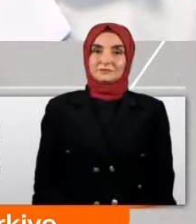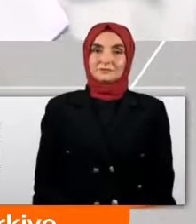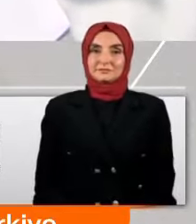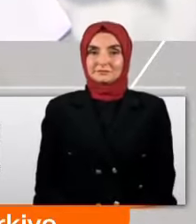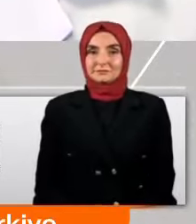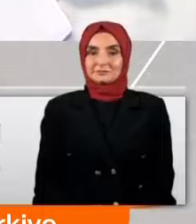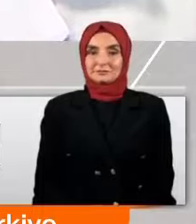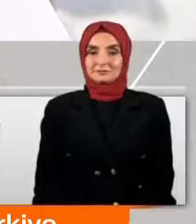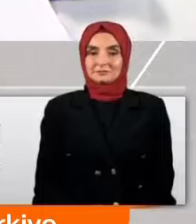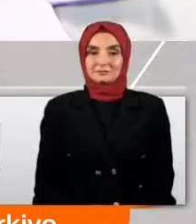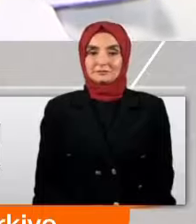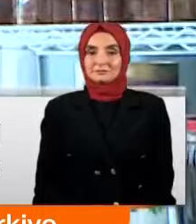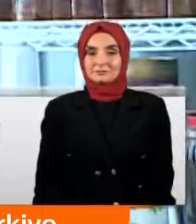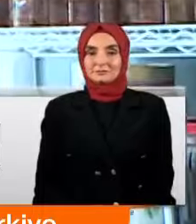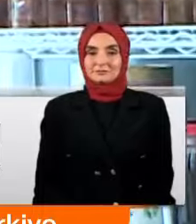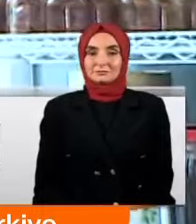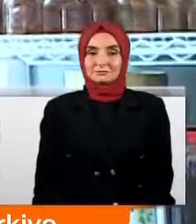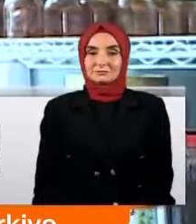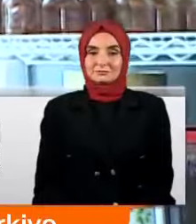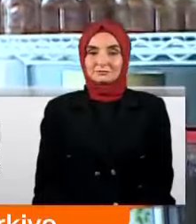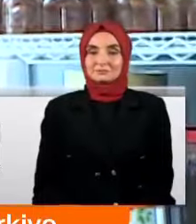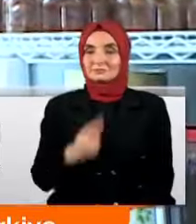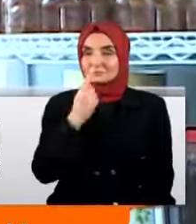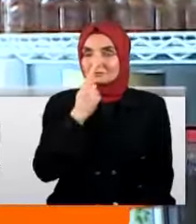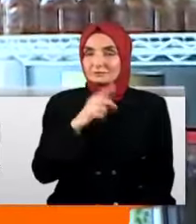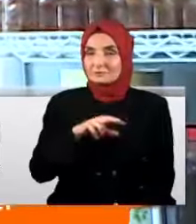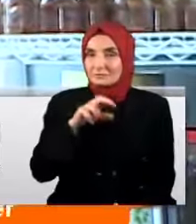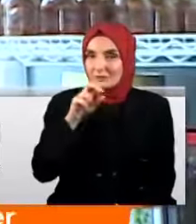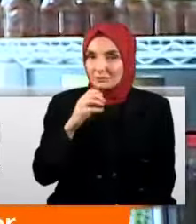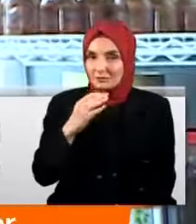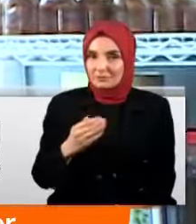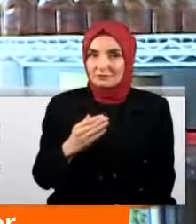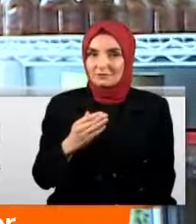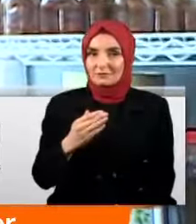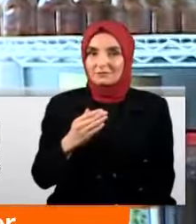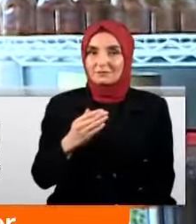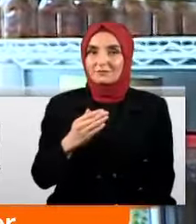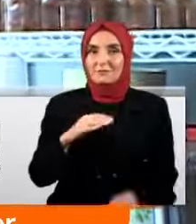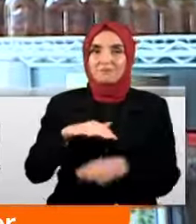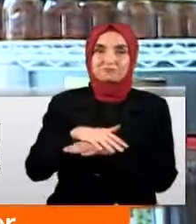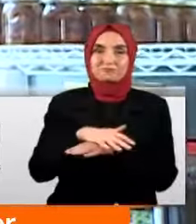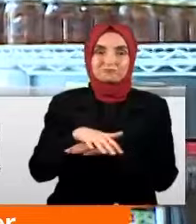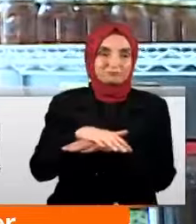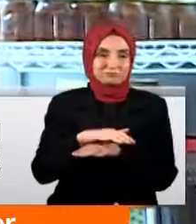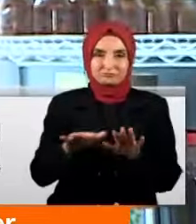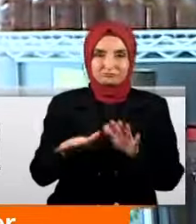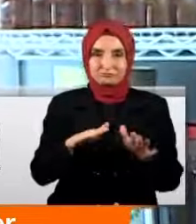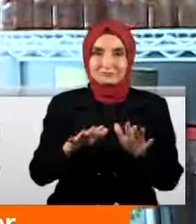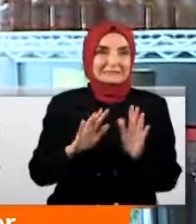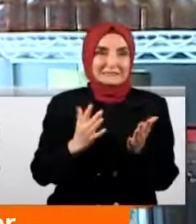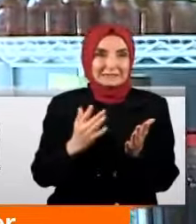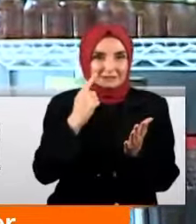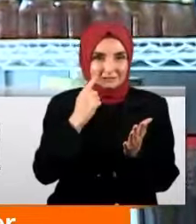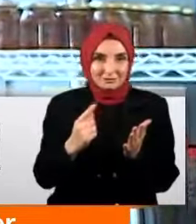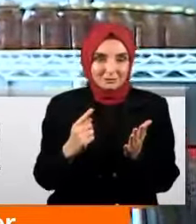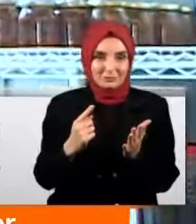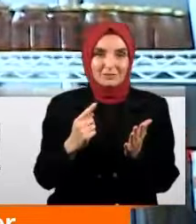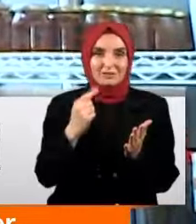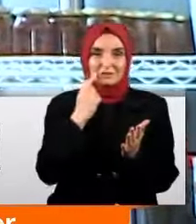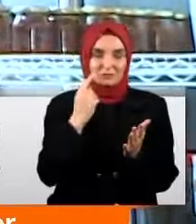aromalar bunlarla şu an bal yapmak mümkün. Kokusu, akışkanlığı ya da kristallenmesi aslında halk arasında balın gerçek